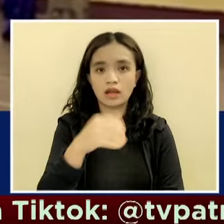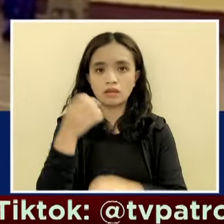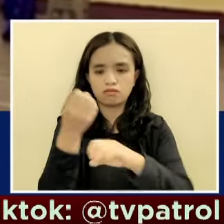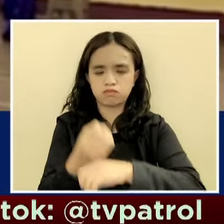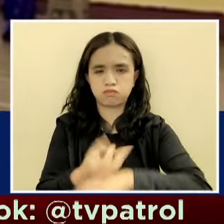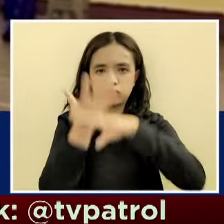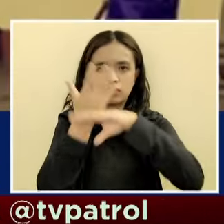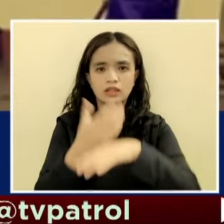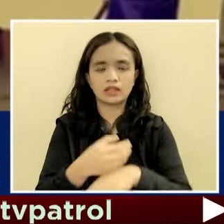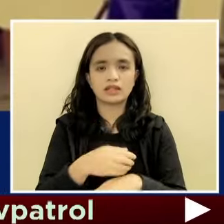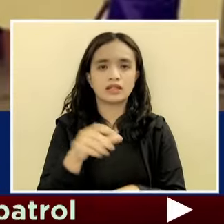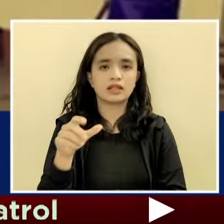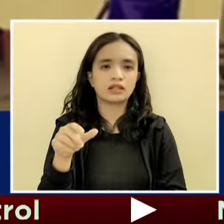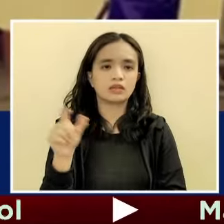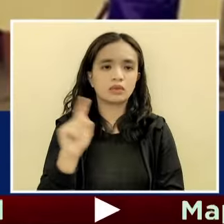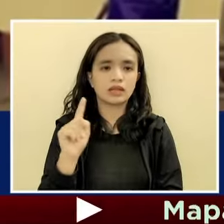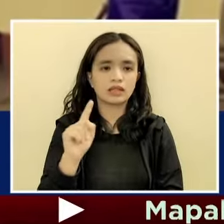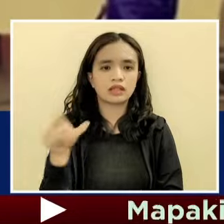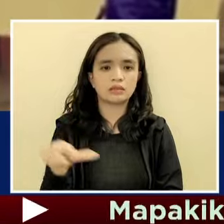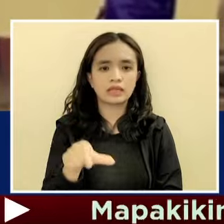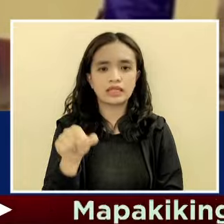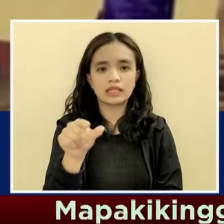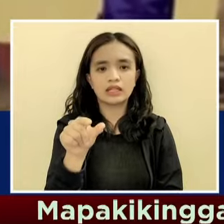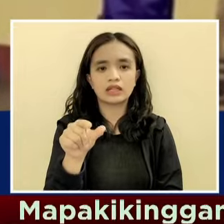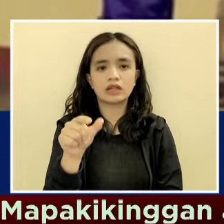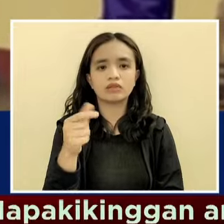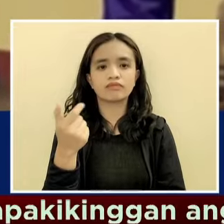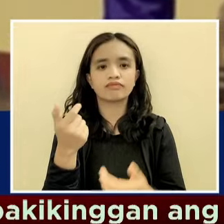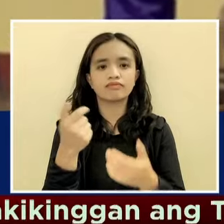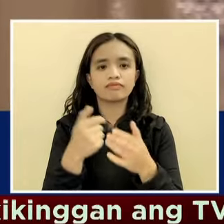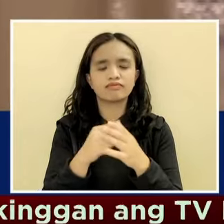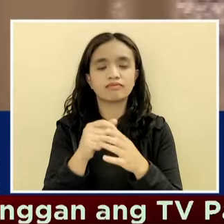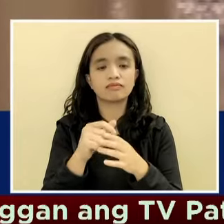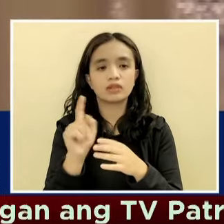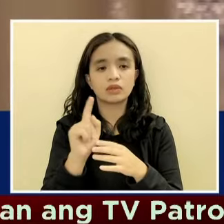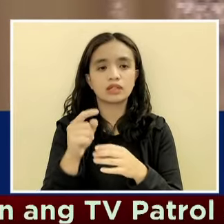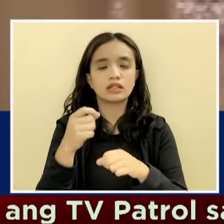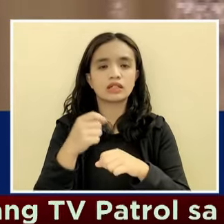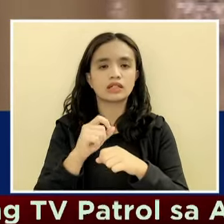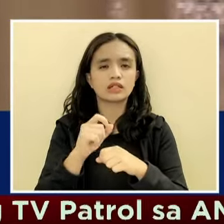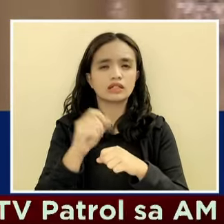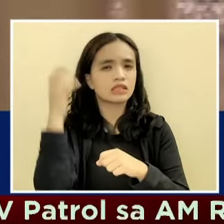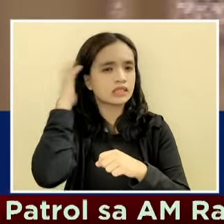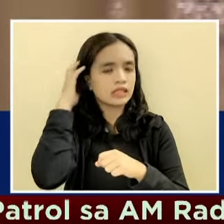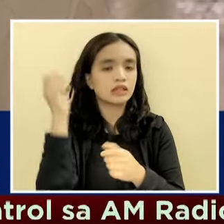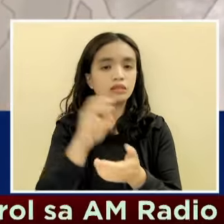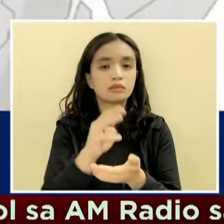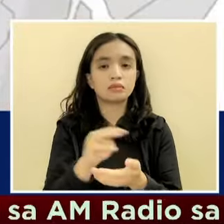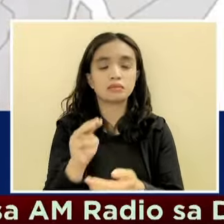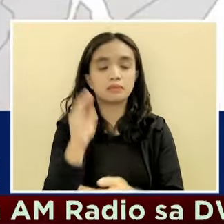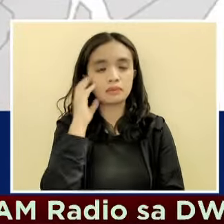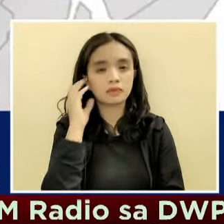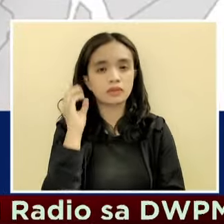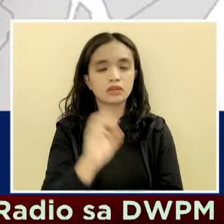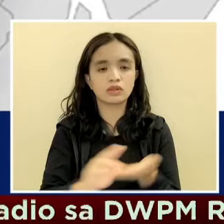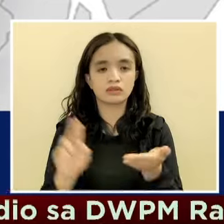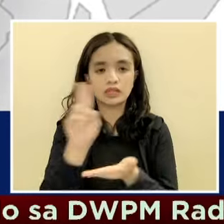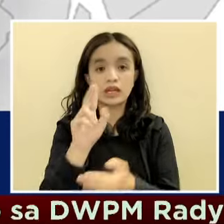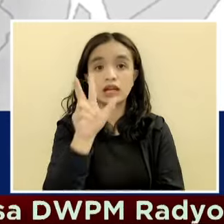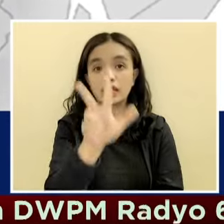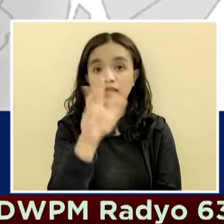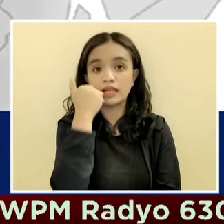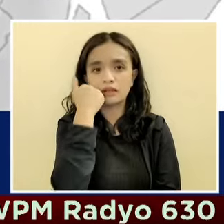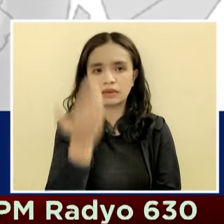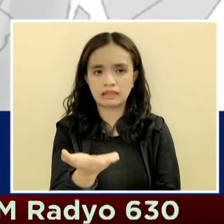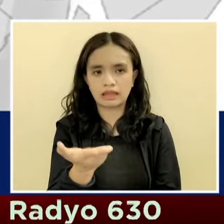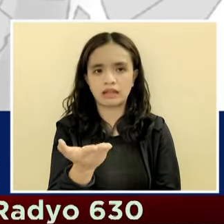State University sa Marawi City nang makaharap ang nasa 15 miyembro ng teroristang grupo. 3 ang napatay ng mga